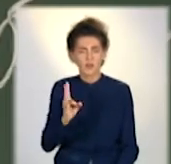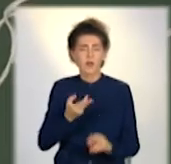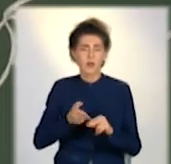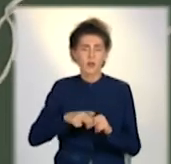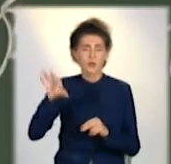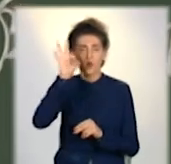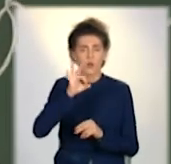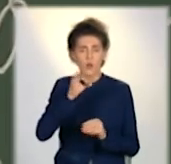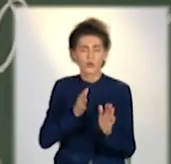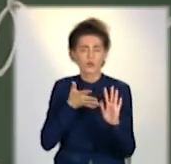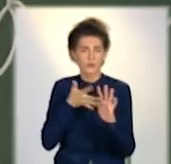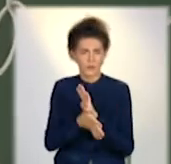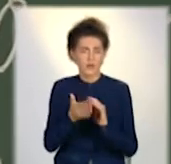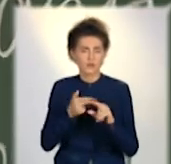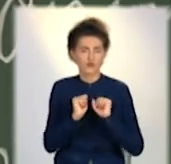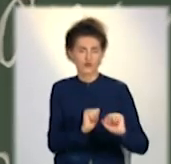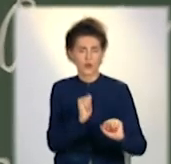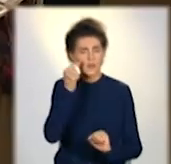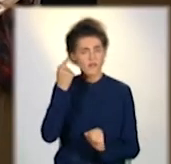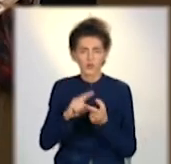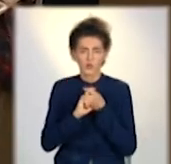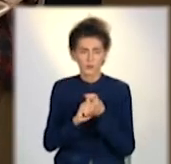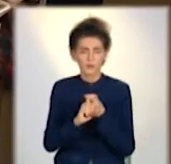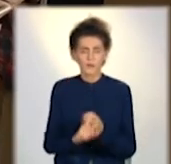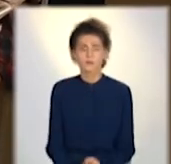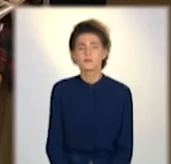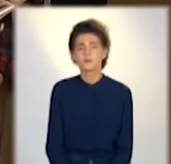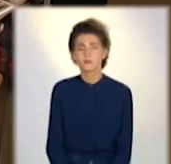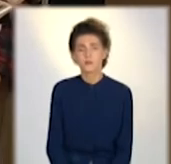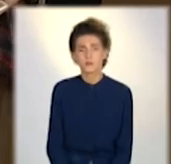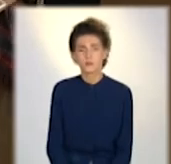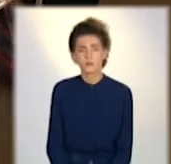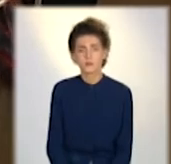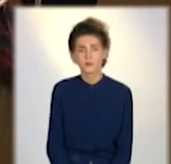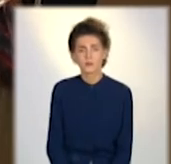захистити дітей від коронавірусу. Анна Мальцева, Владислав Борисов, телеканал «Донбас».